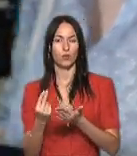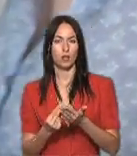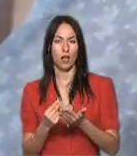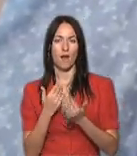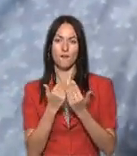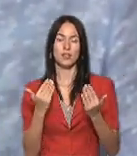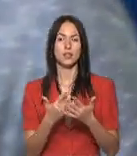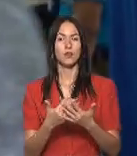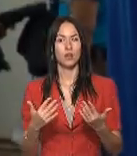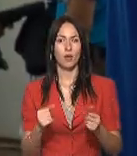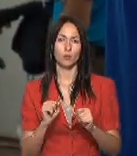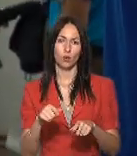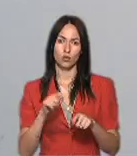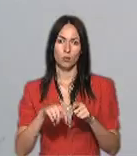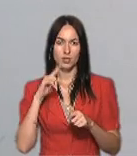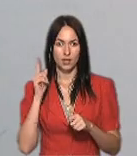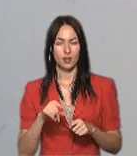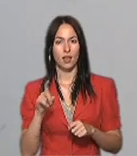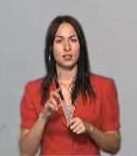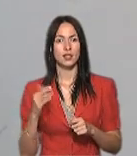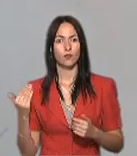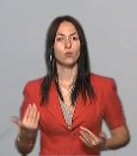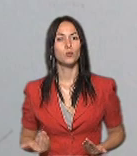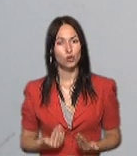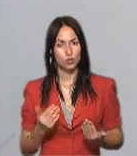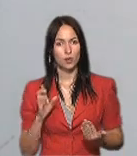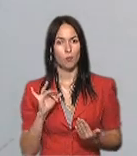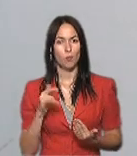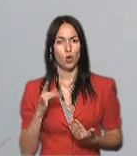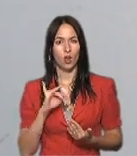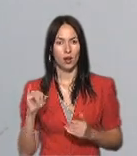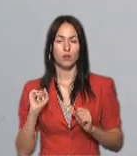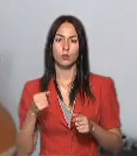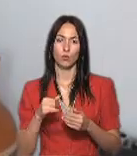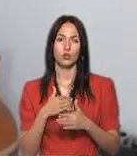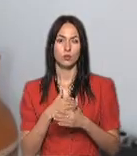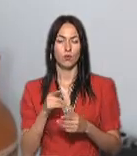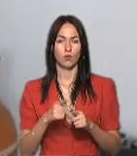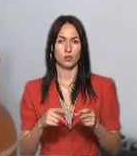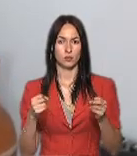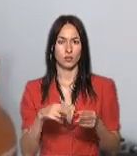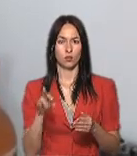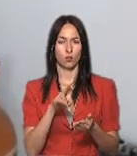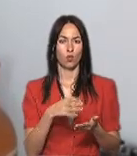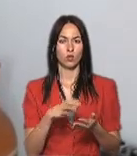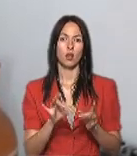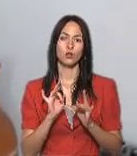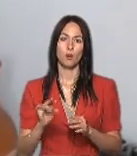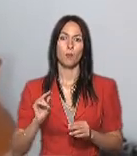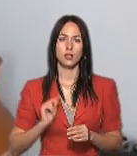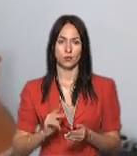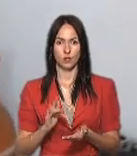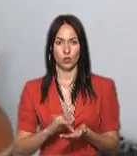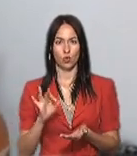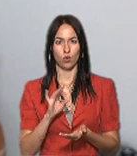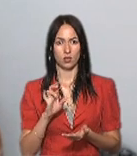інтерактивна. Перевірити знання з біографії митця можна за допомогою ось цих спеціальних кодів, розповідає працівниця центру Оксана